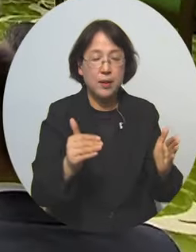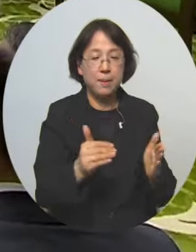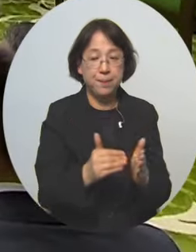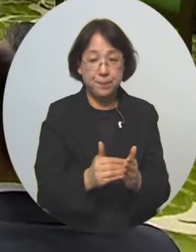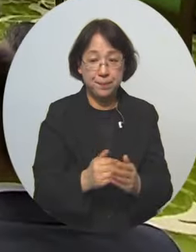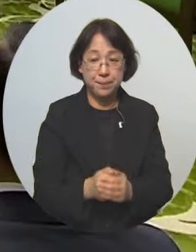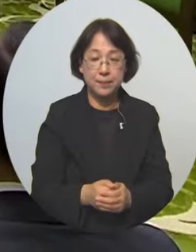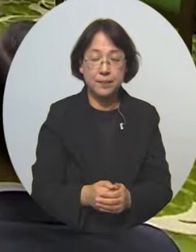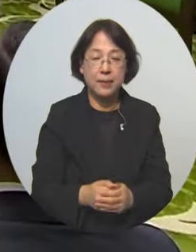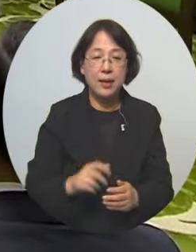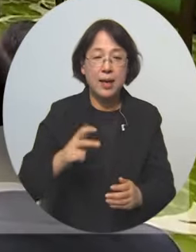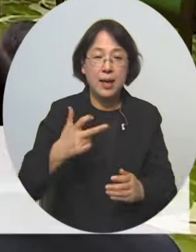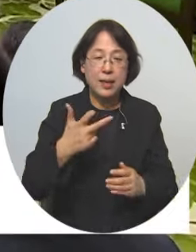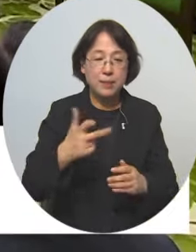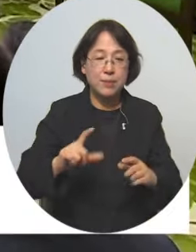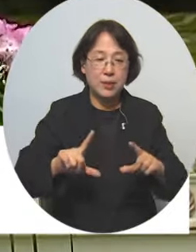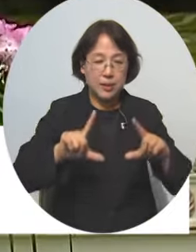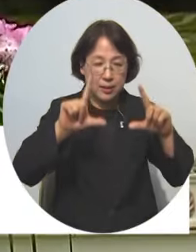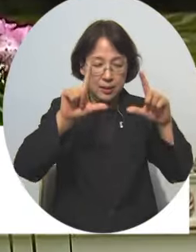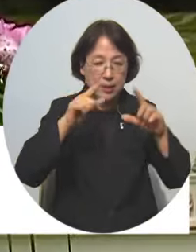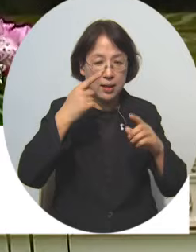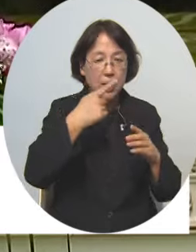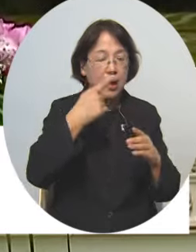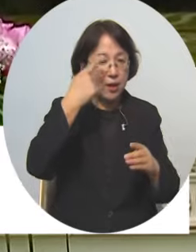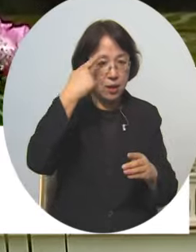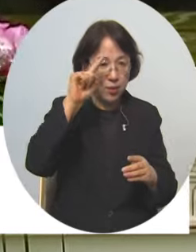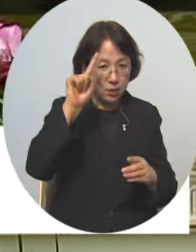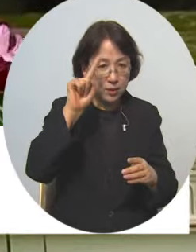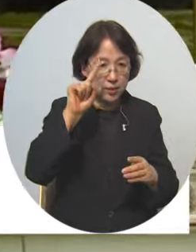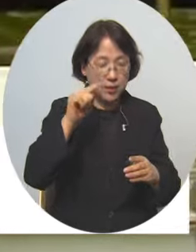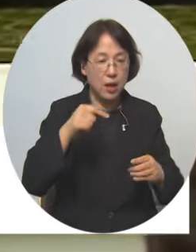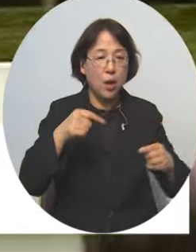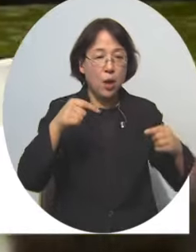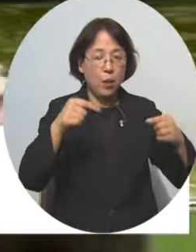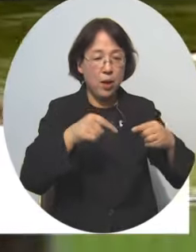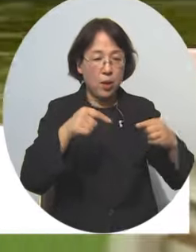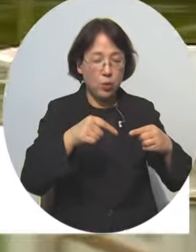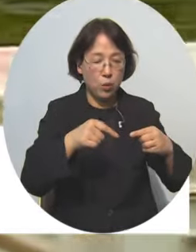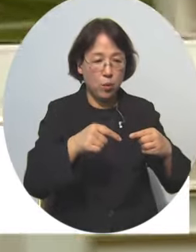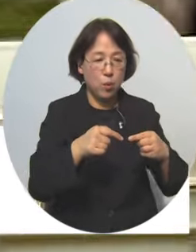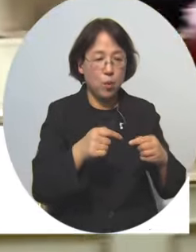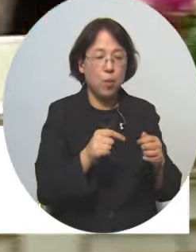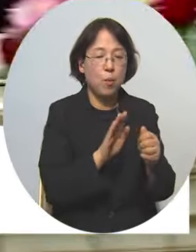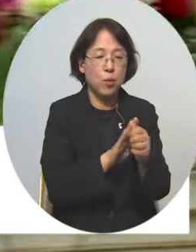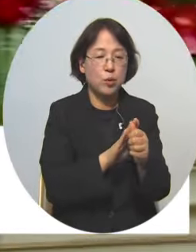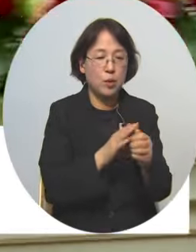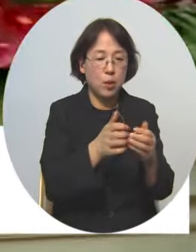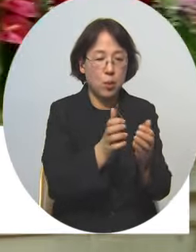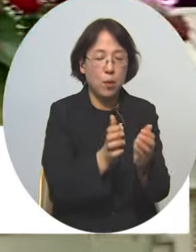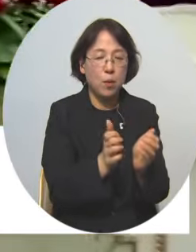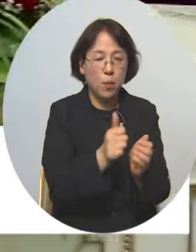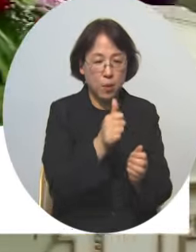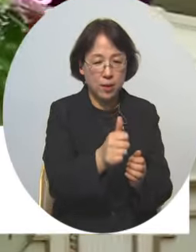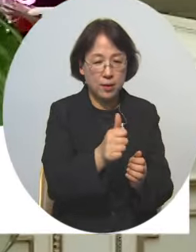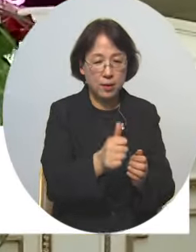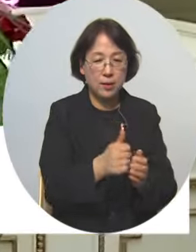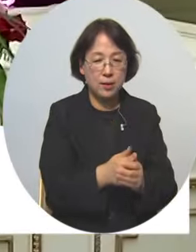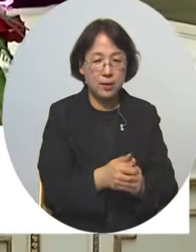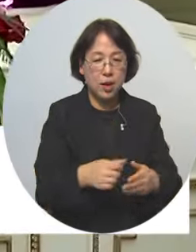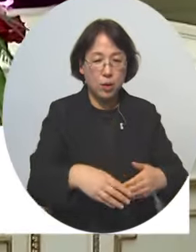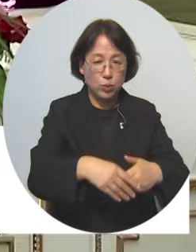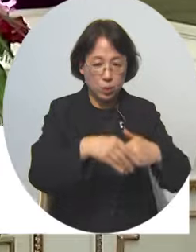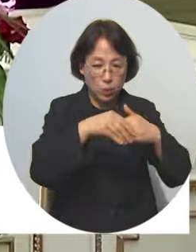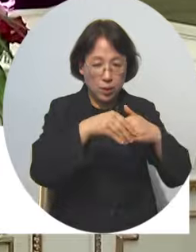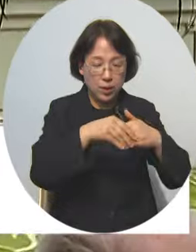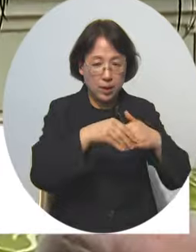지난 17일 유리 우샤코프 크렘린궁 외교보좌관은 이 협정이 1961년 조소우호조약과 2000년